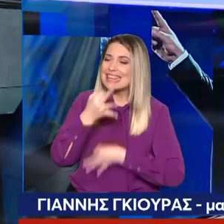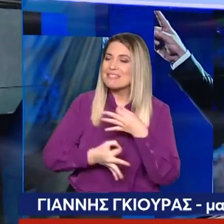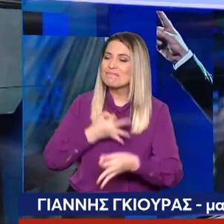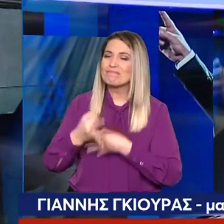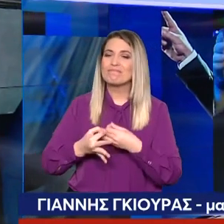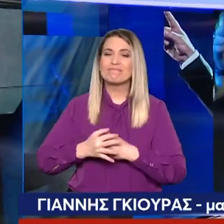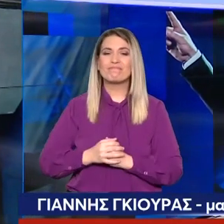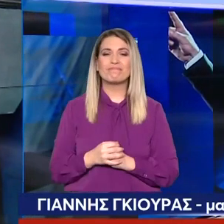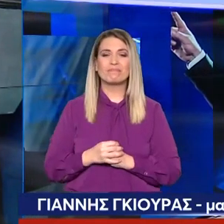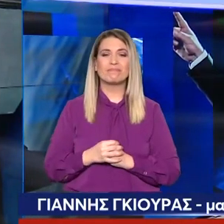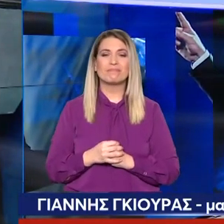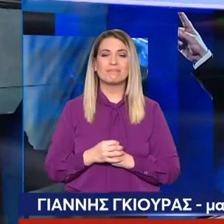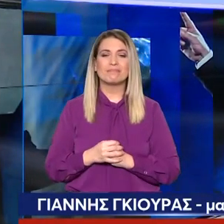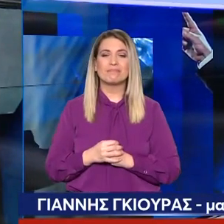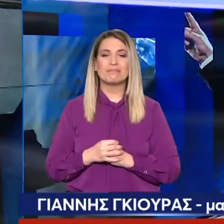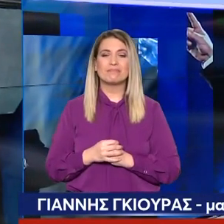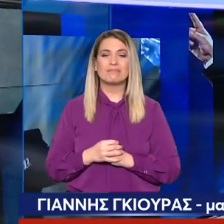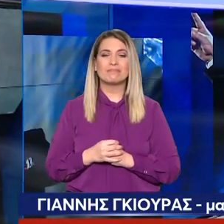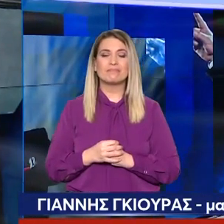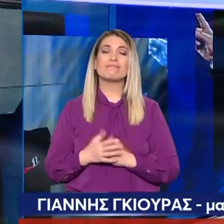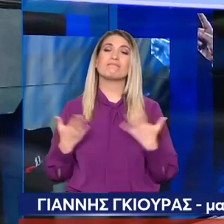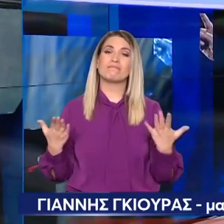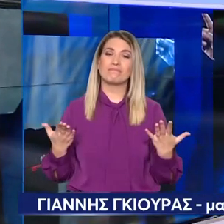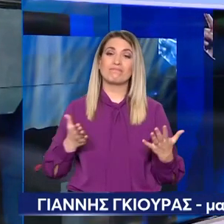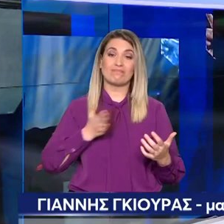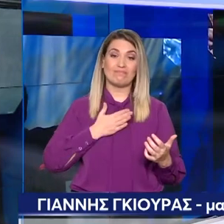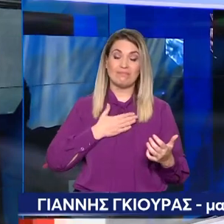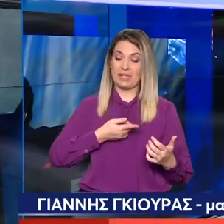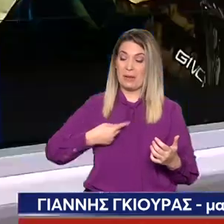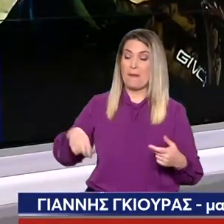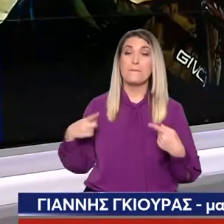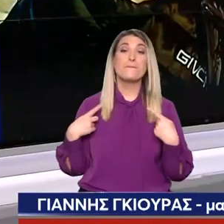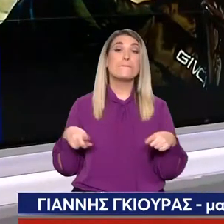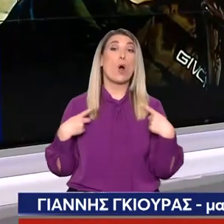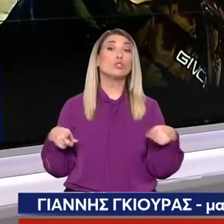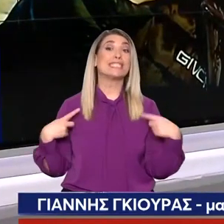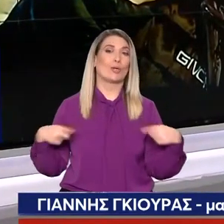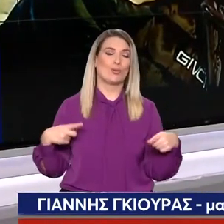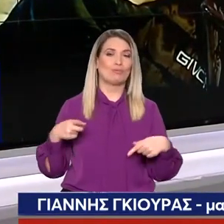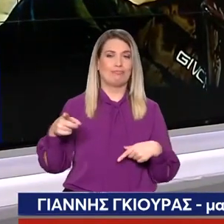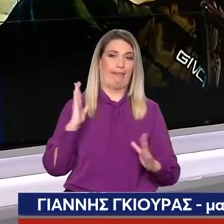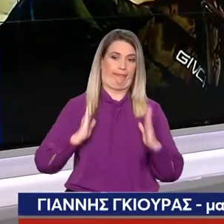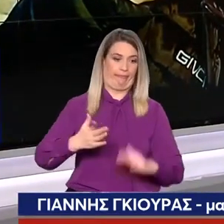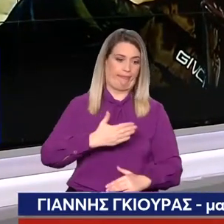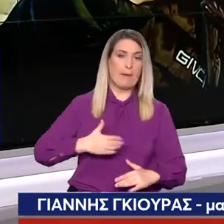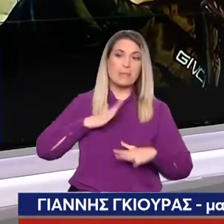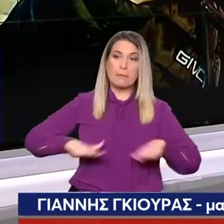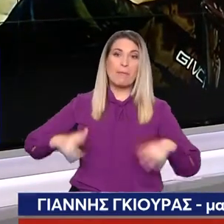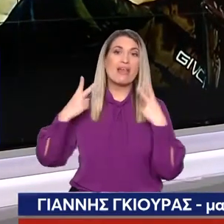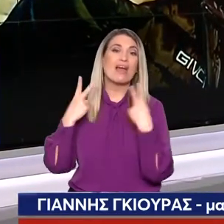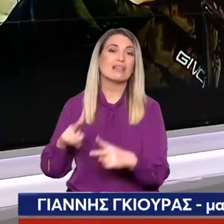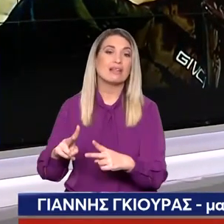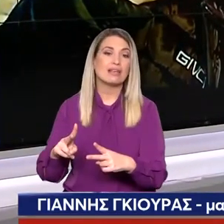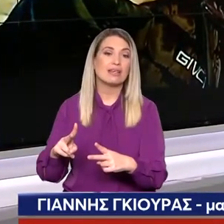Κοιτάξτε, να σας πω απλώς και ότι και για μας τους μουσικούς που μας είχε σαν παιδιά του, σαν οικογένειά του, ήμασταν οι